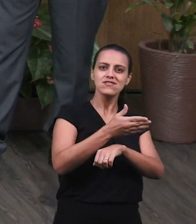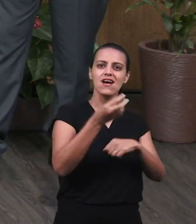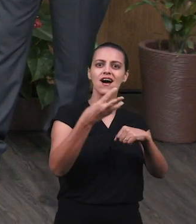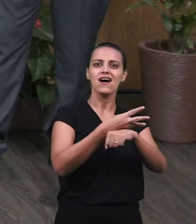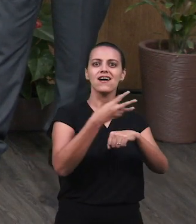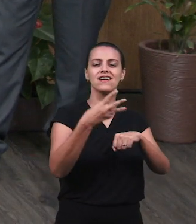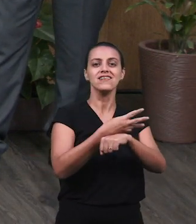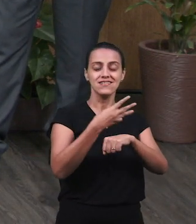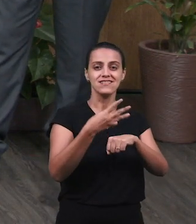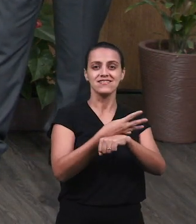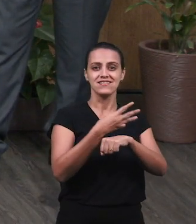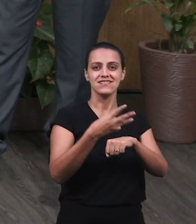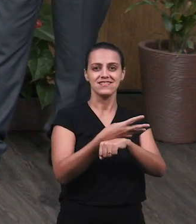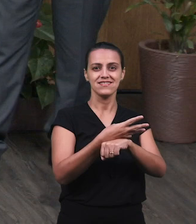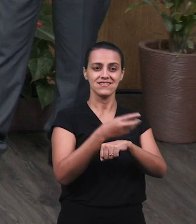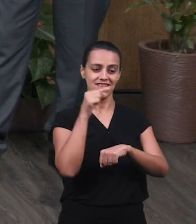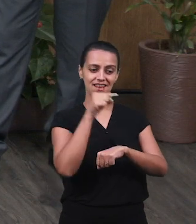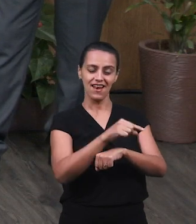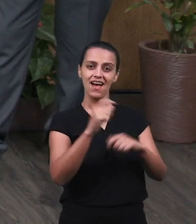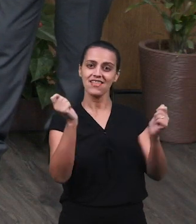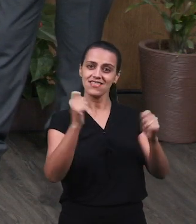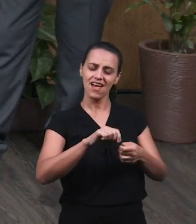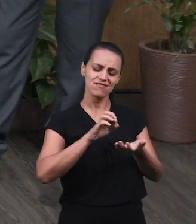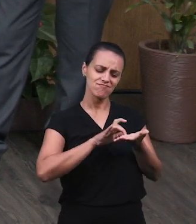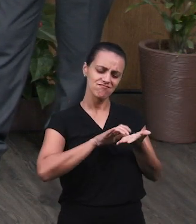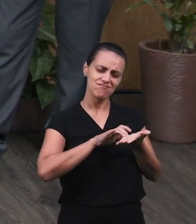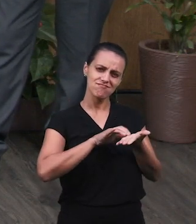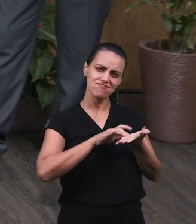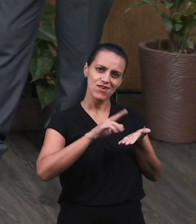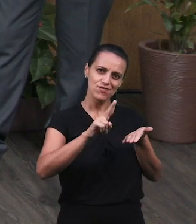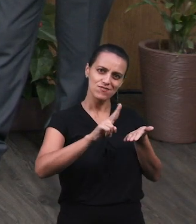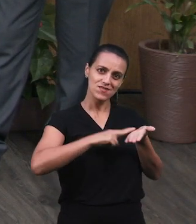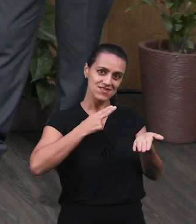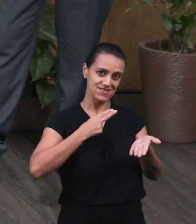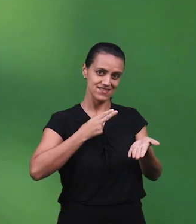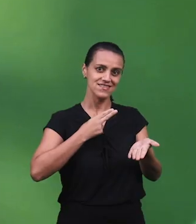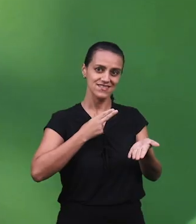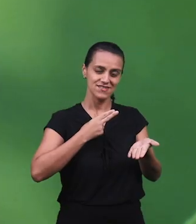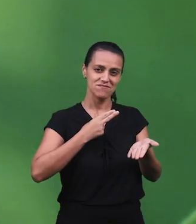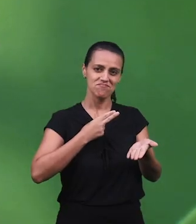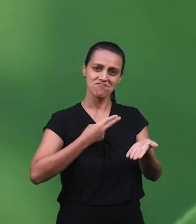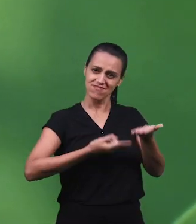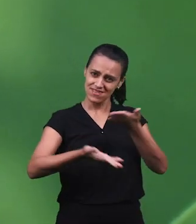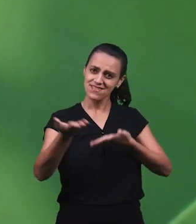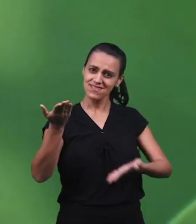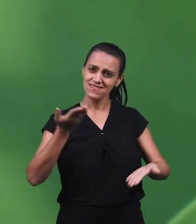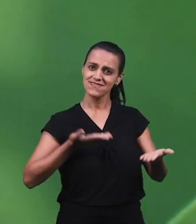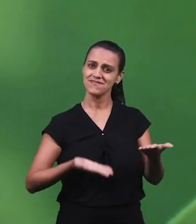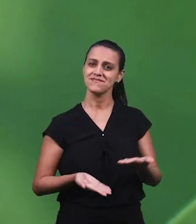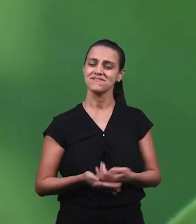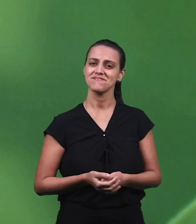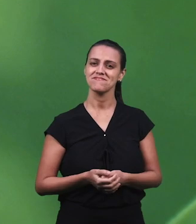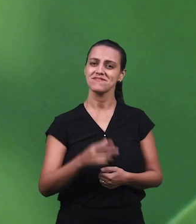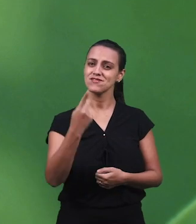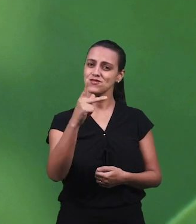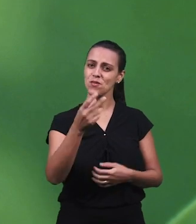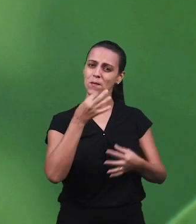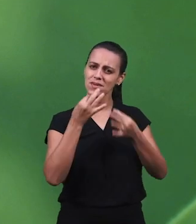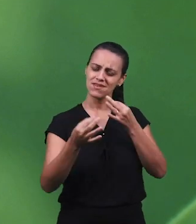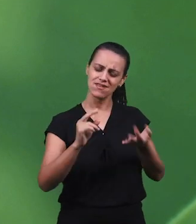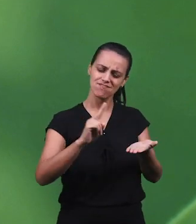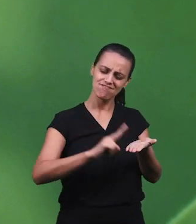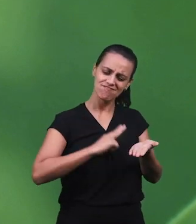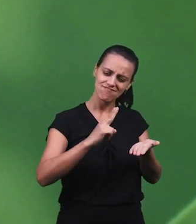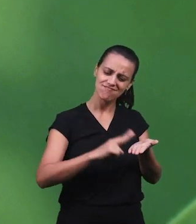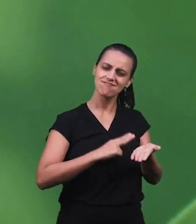travers lequel vous pouvez nous envoyer un message. Participez. Envoyez votre